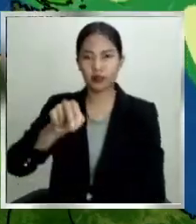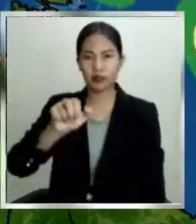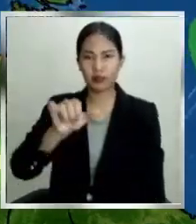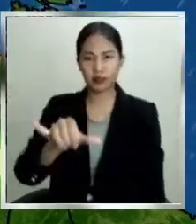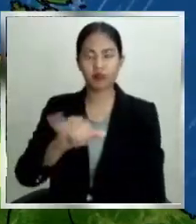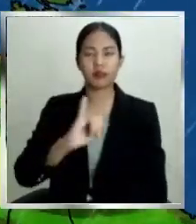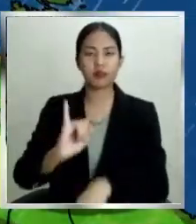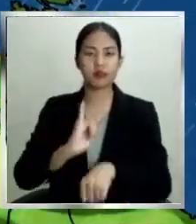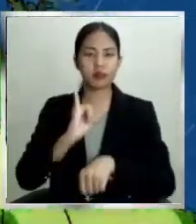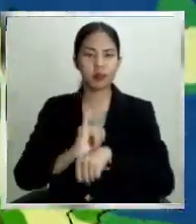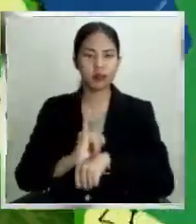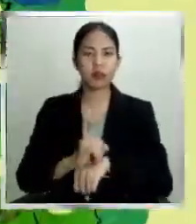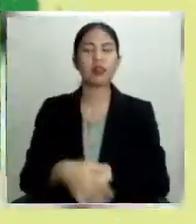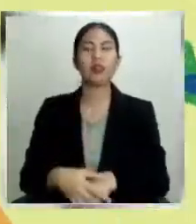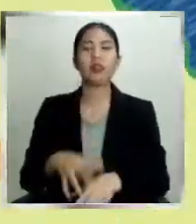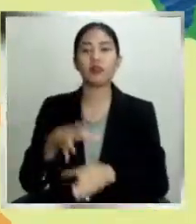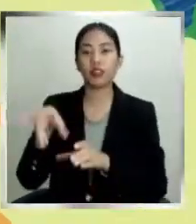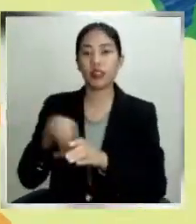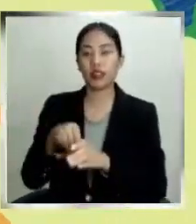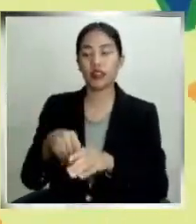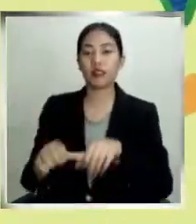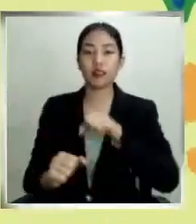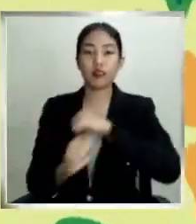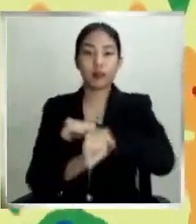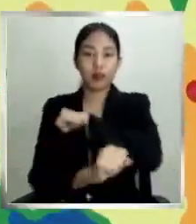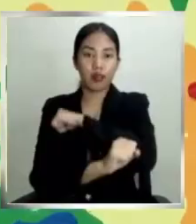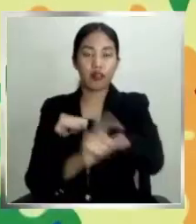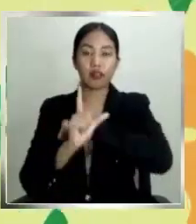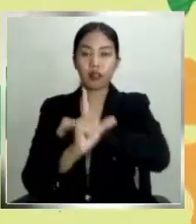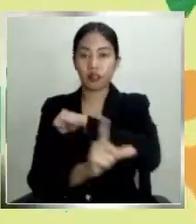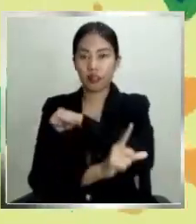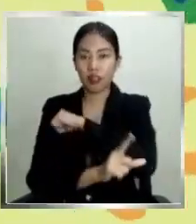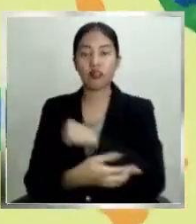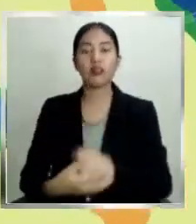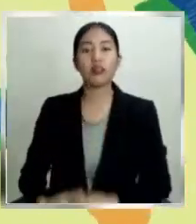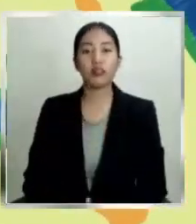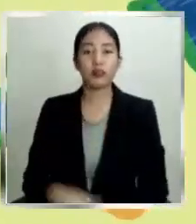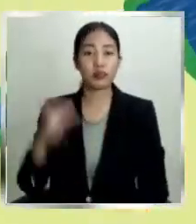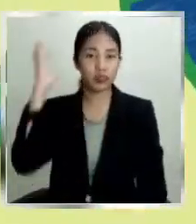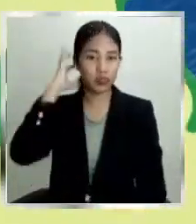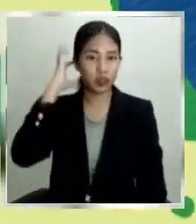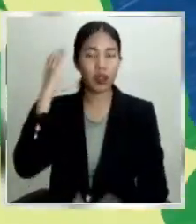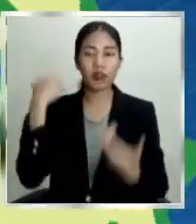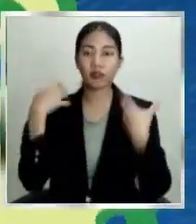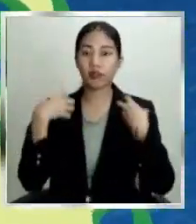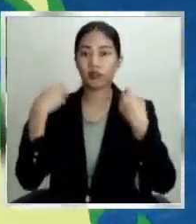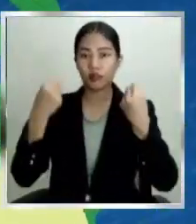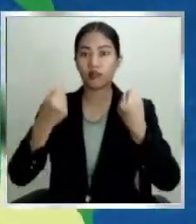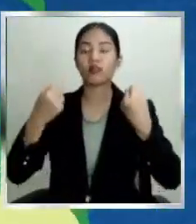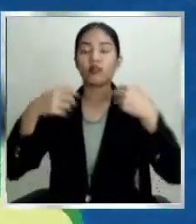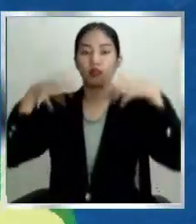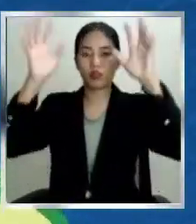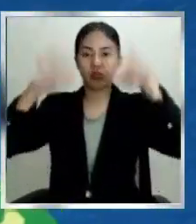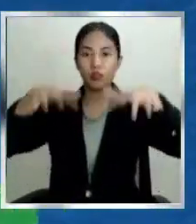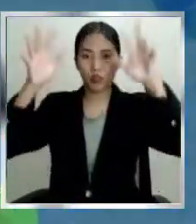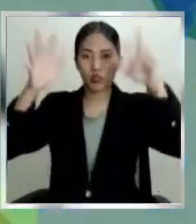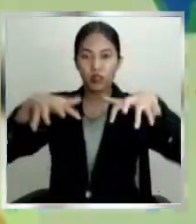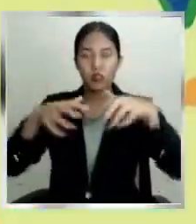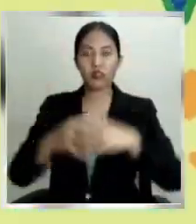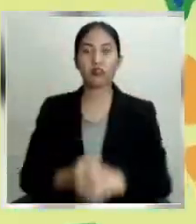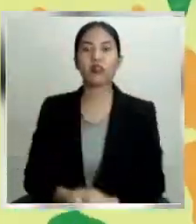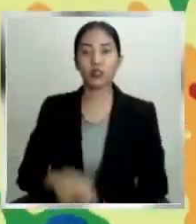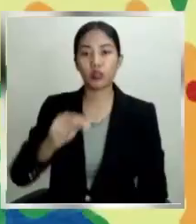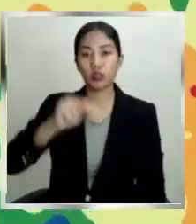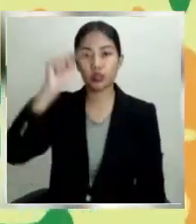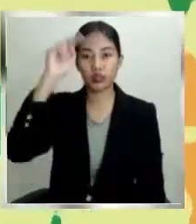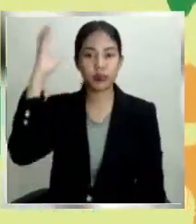Leyte. Sa hapon naman, may ulan sa halos buong Mindanao. May matitinding ulan sa Zamboanga Peninsula, Northern Mindanao at Soksarjen. Kaya maging